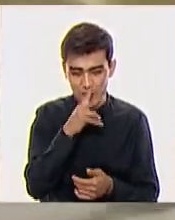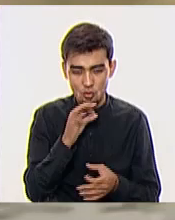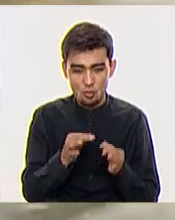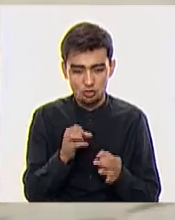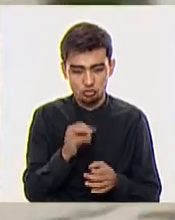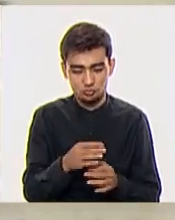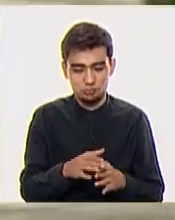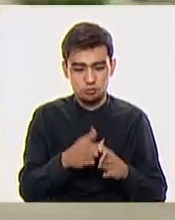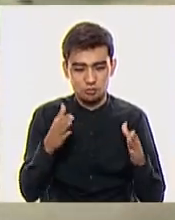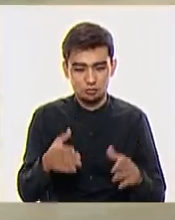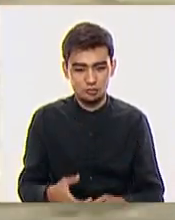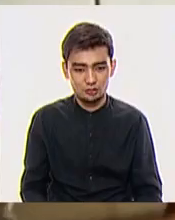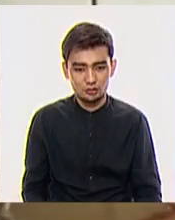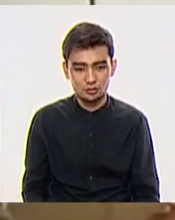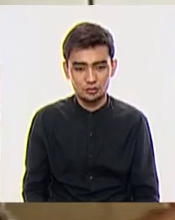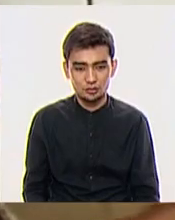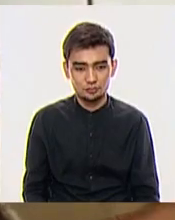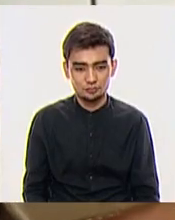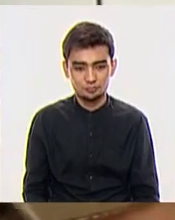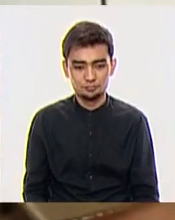норма осадков.